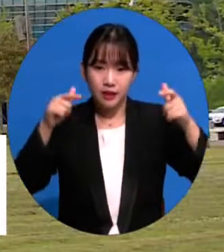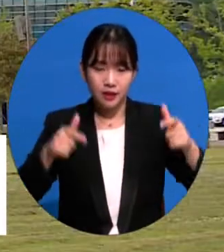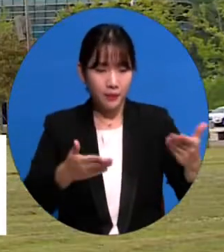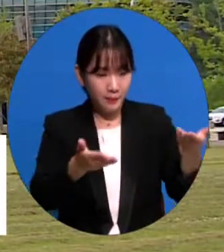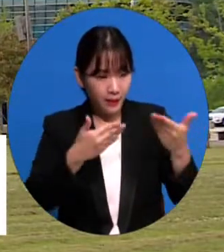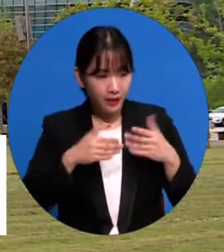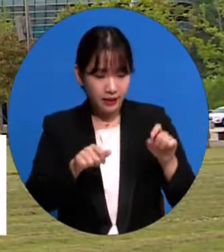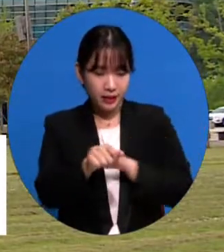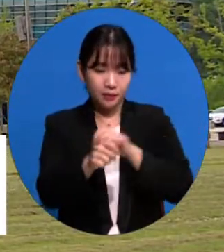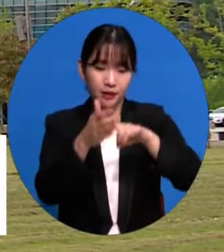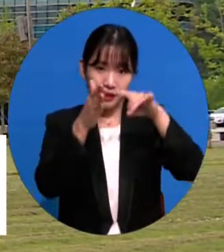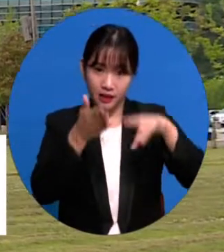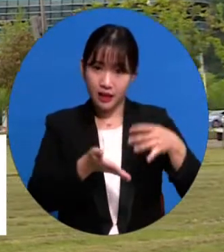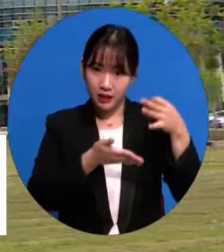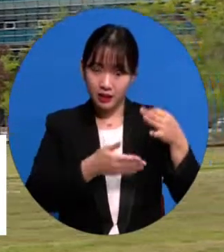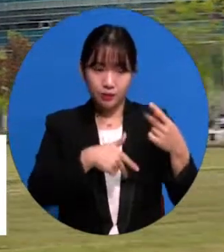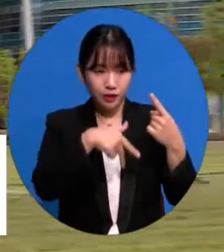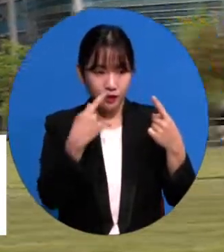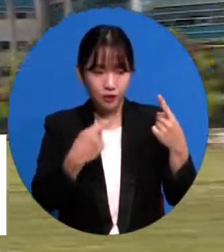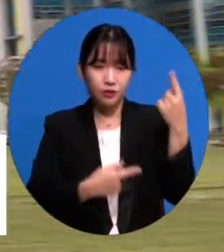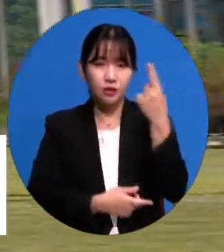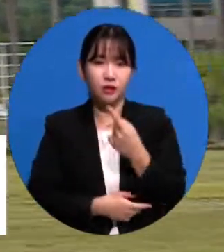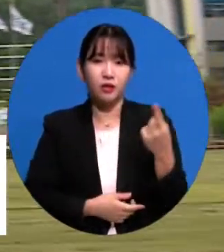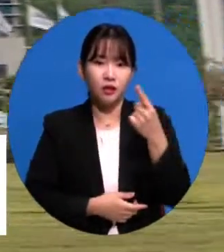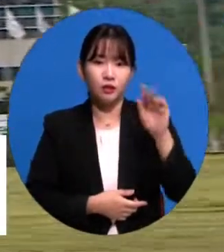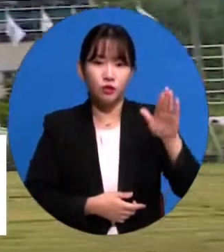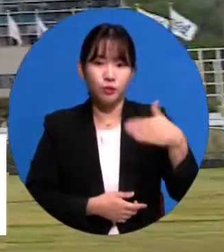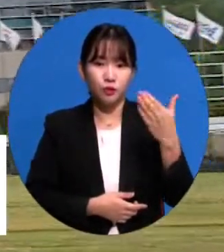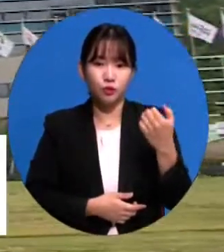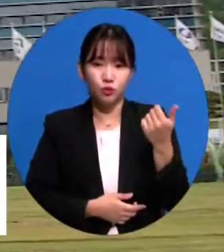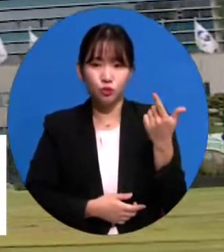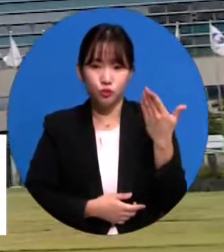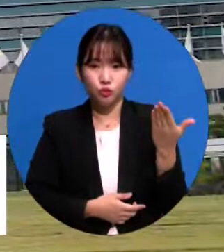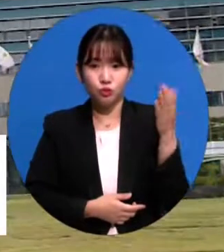받은 특별교부세는 1조